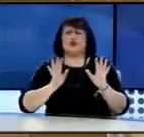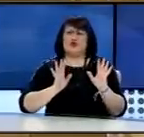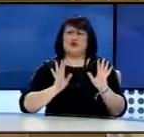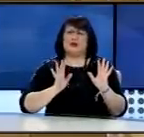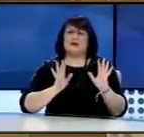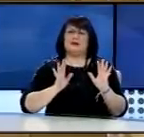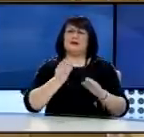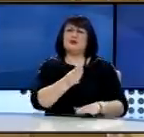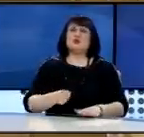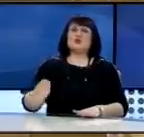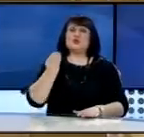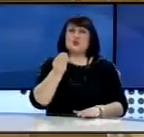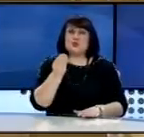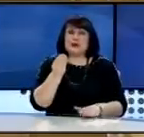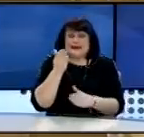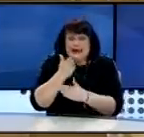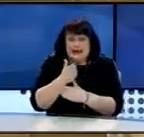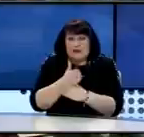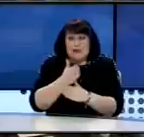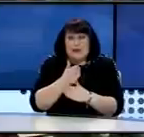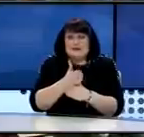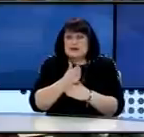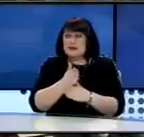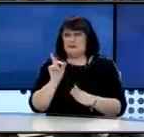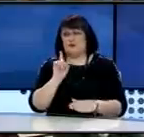Πολύ περισσότερο να κρυφτούμε πίσω από αυτές.